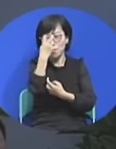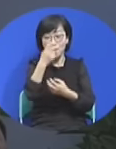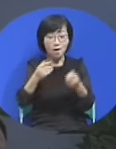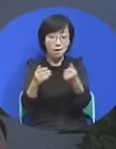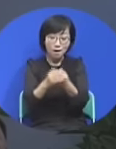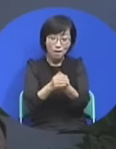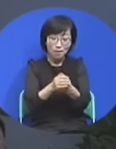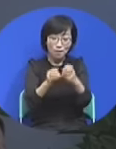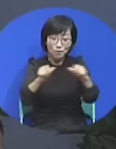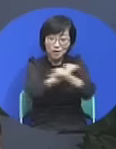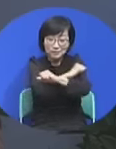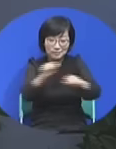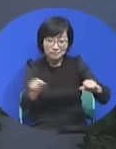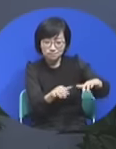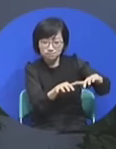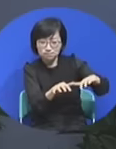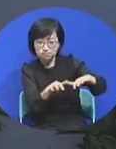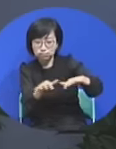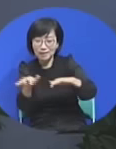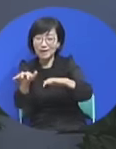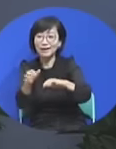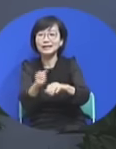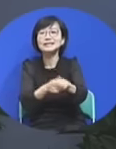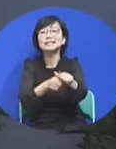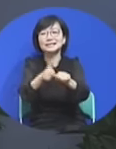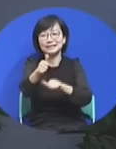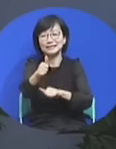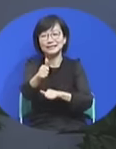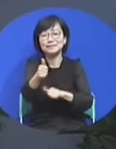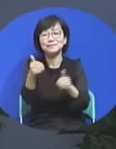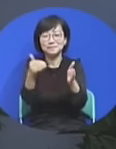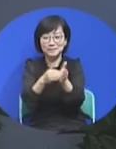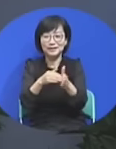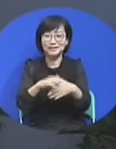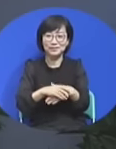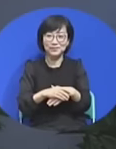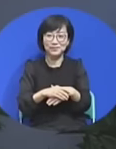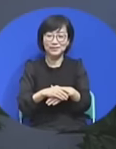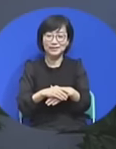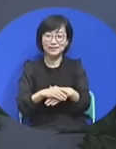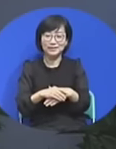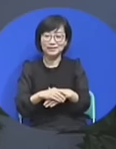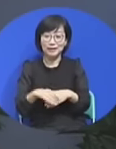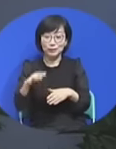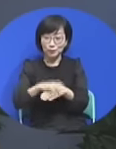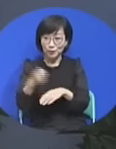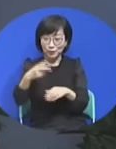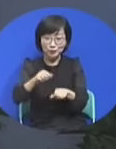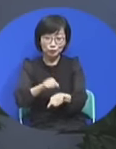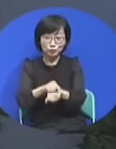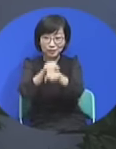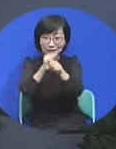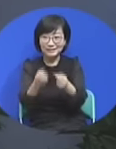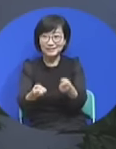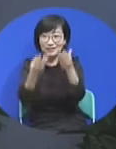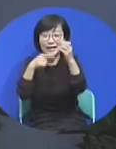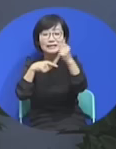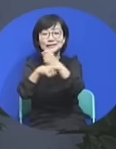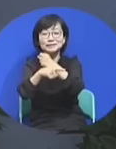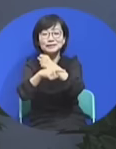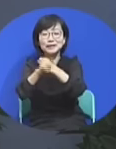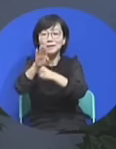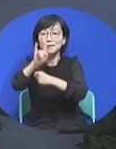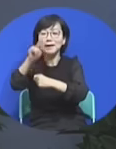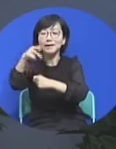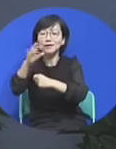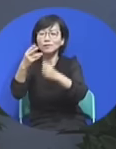They had victory in the wilderness. 이 추수가 감사절 수장절의 천국 배경은 세 번째로 뭐냐? And third, what does this Thanksgiving, in